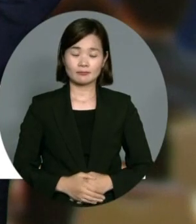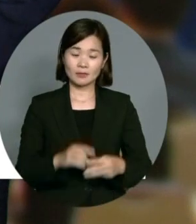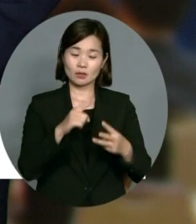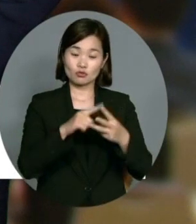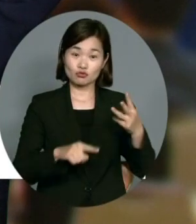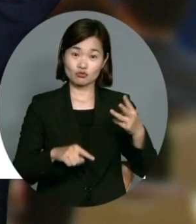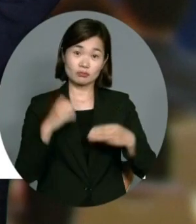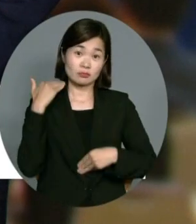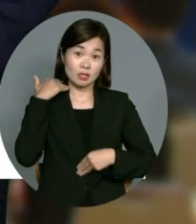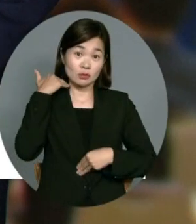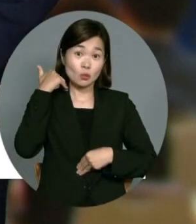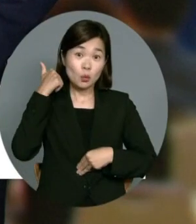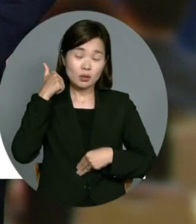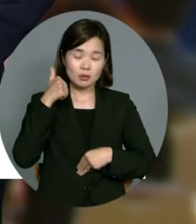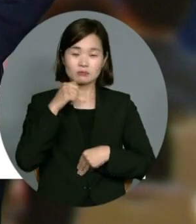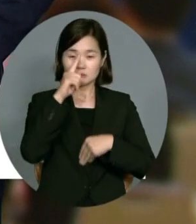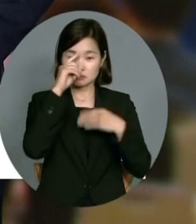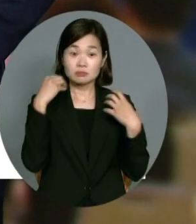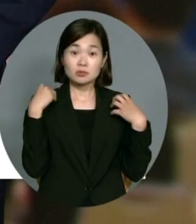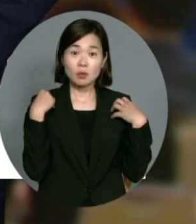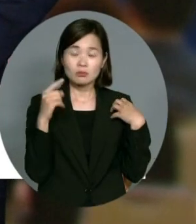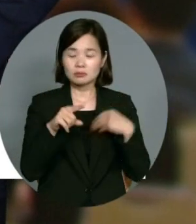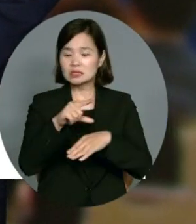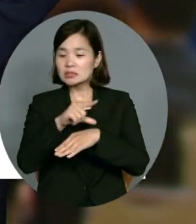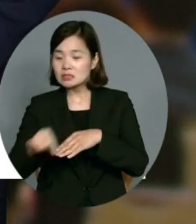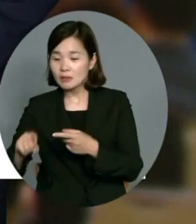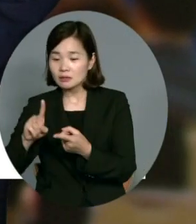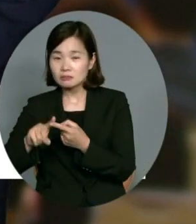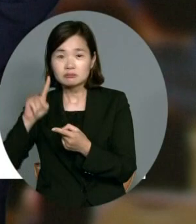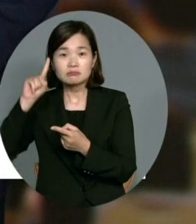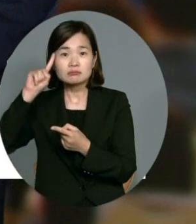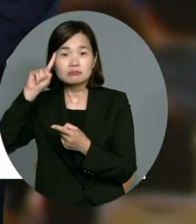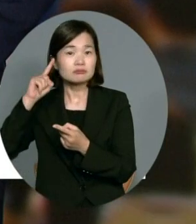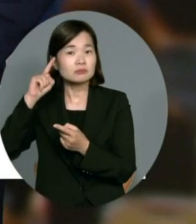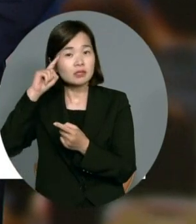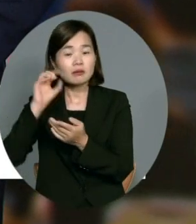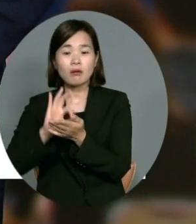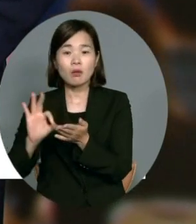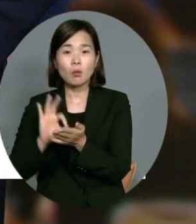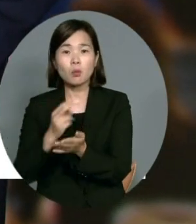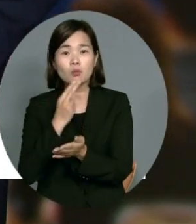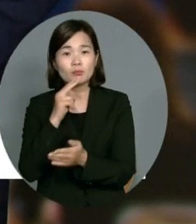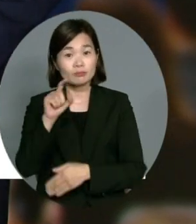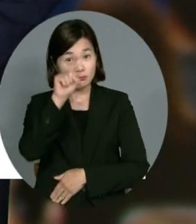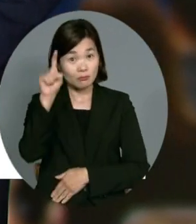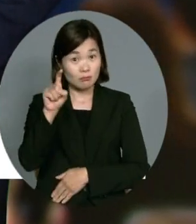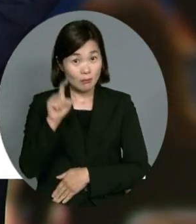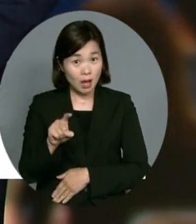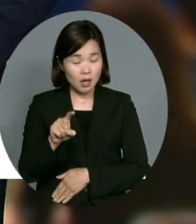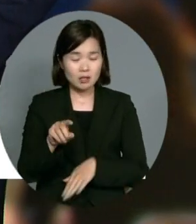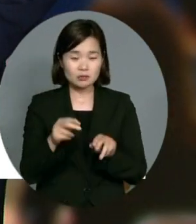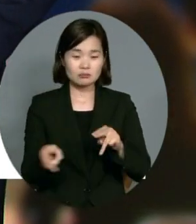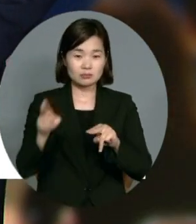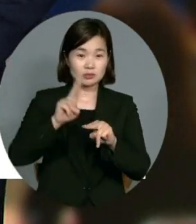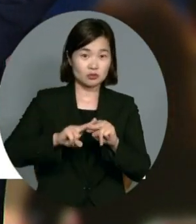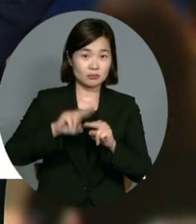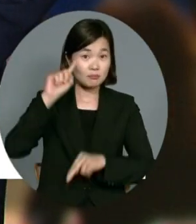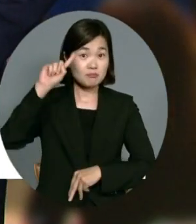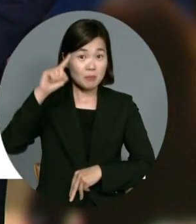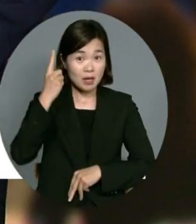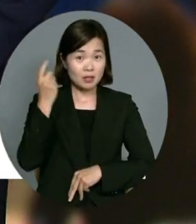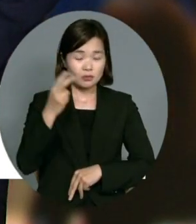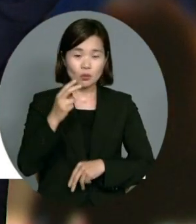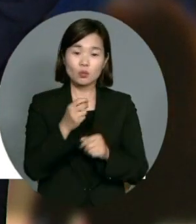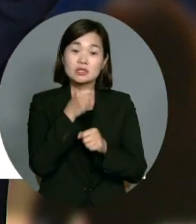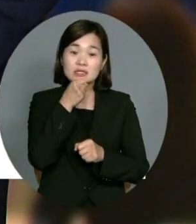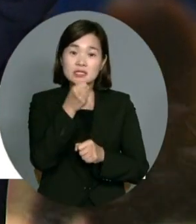윤석열 정부의 지방은 없는 것일까? 윤석열 대통령 취임 100일 동안, 그리고 오늘 기자회견에서도 지역균형 발전을